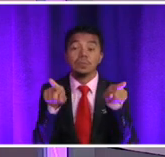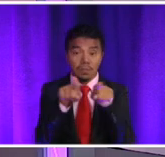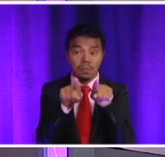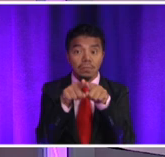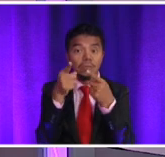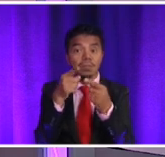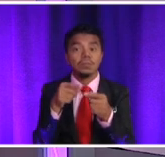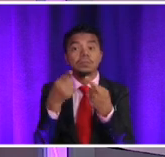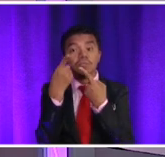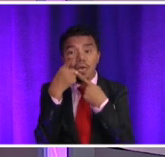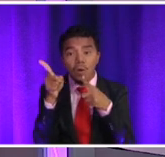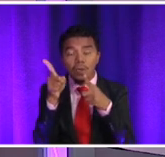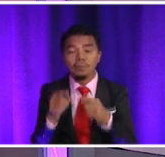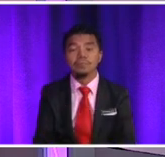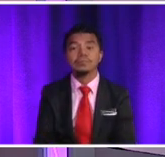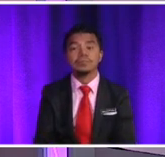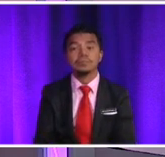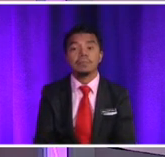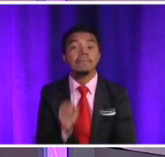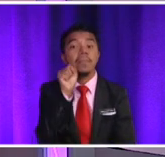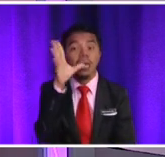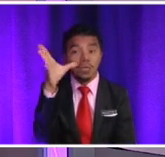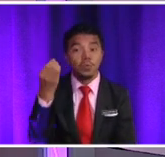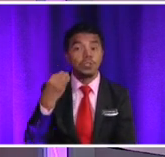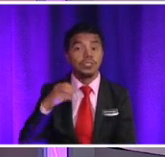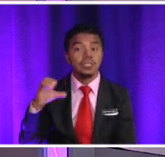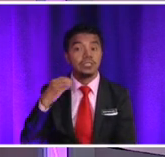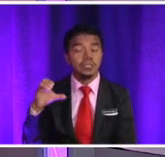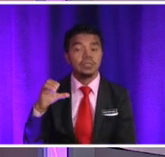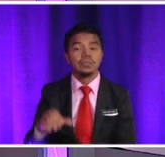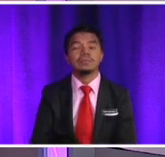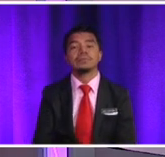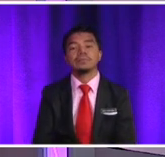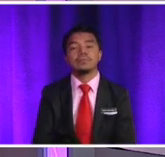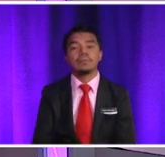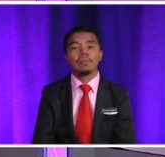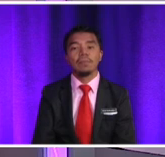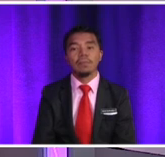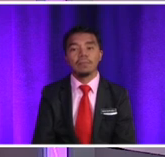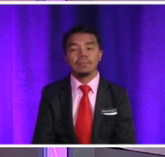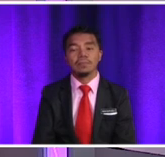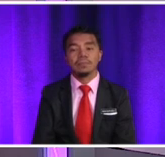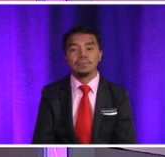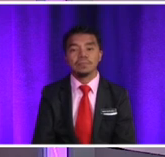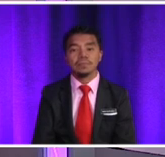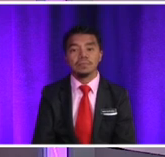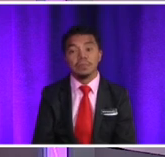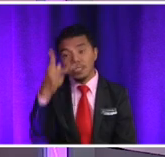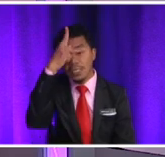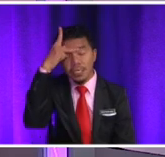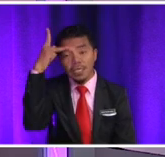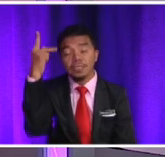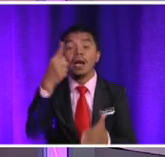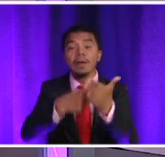ciri so kita Nyatakan ciri dan keterangannya eh karena dia menggunakan alat beton teknologi untuk operasi